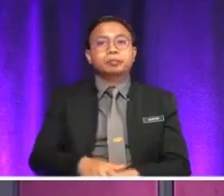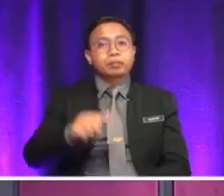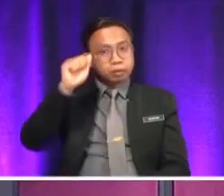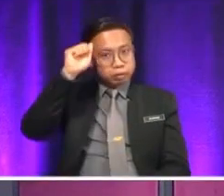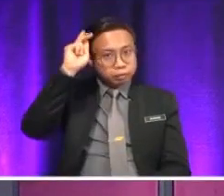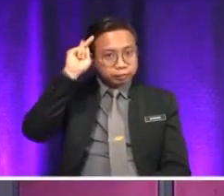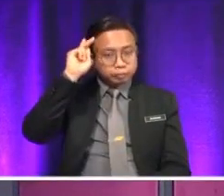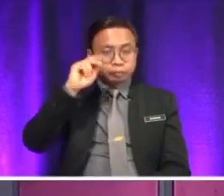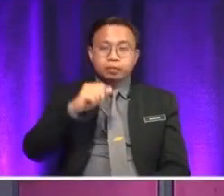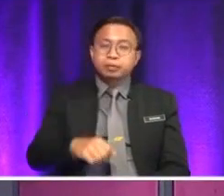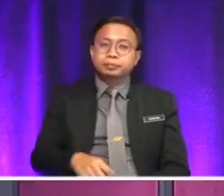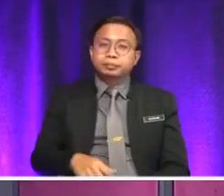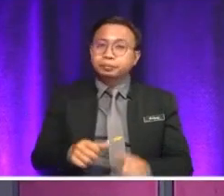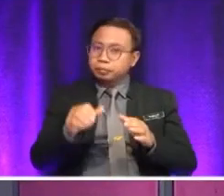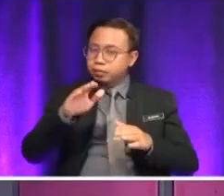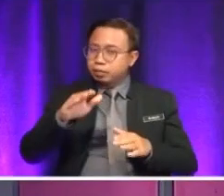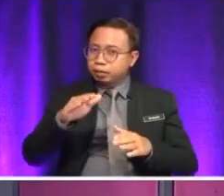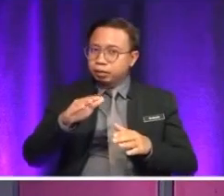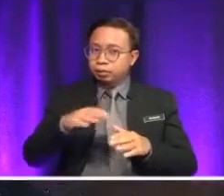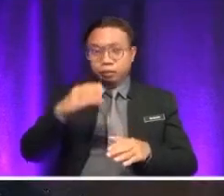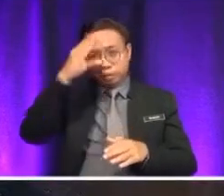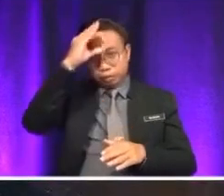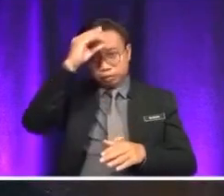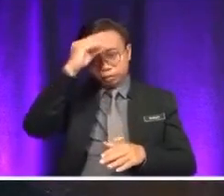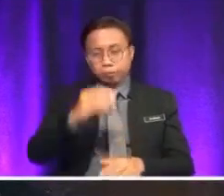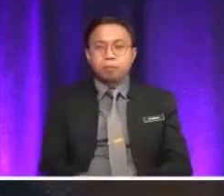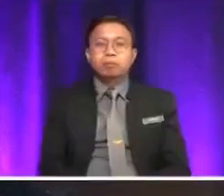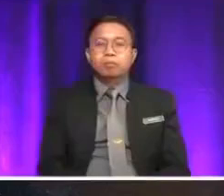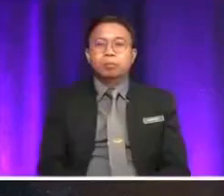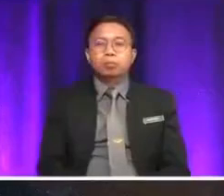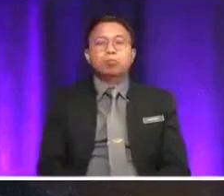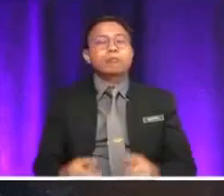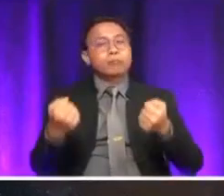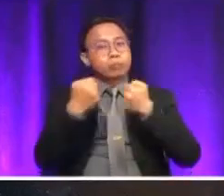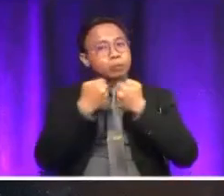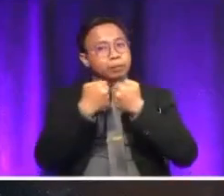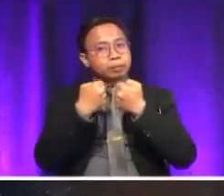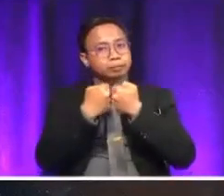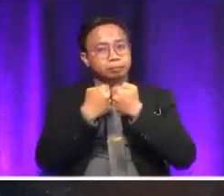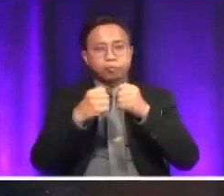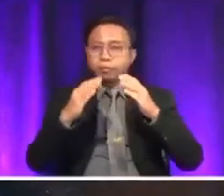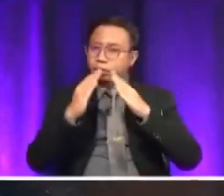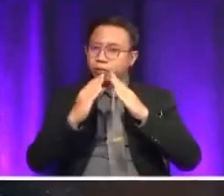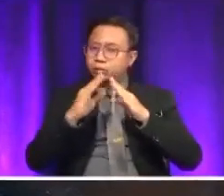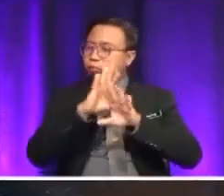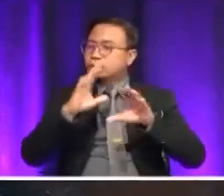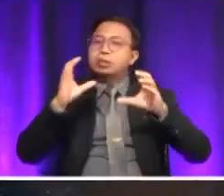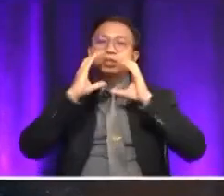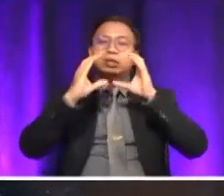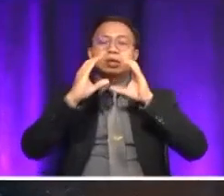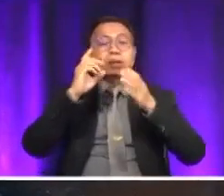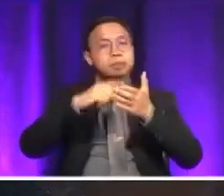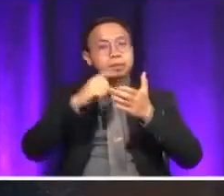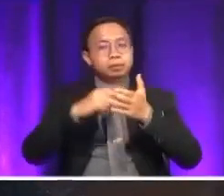abang saya, saya adik, konflik. Oh, saya abang cikgu eh. Okey. Bergaduh. Dekat rumah tak cakap apa-apa